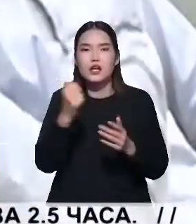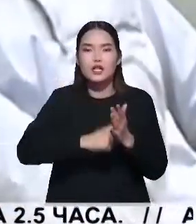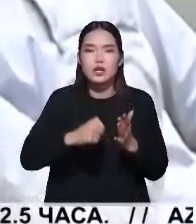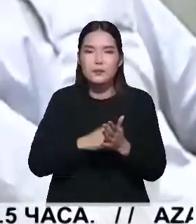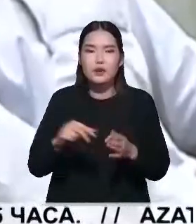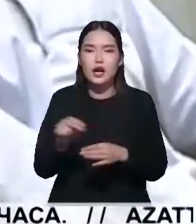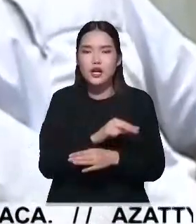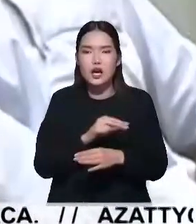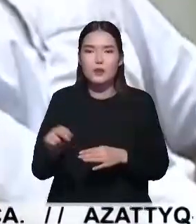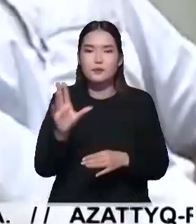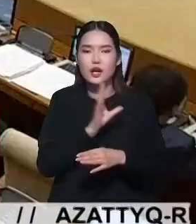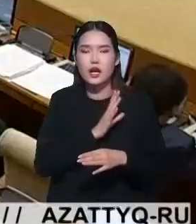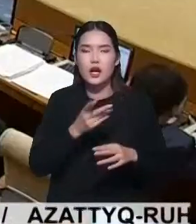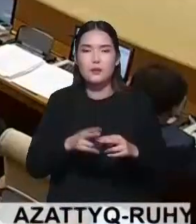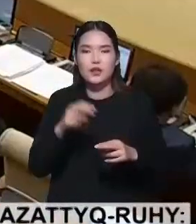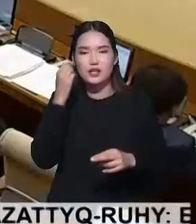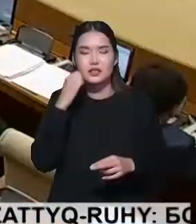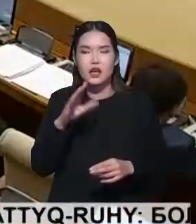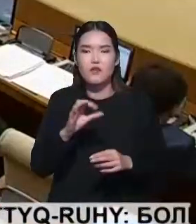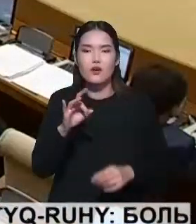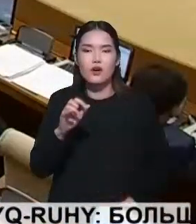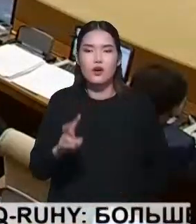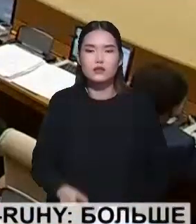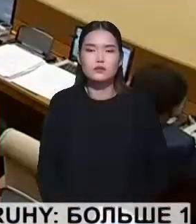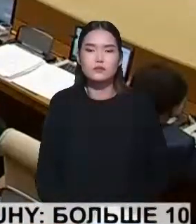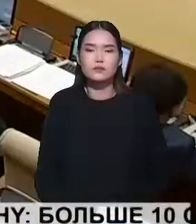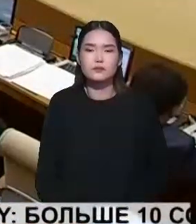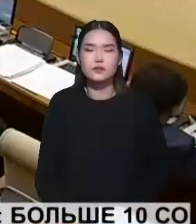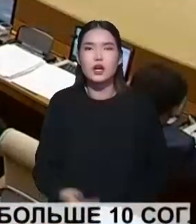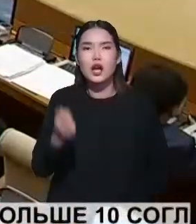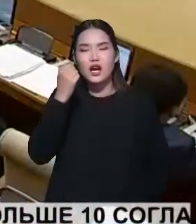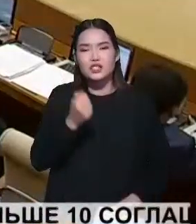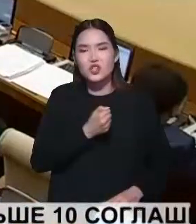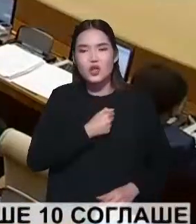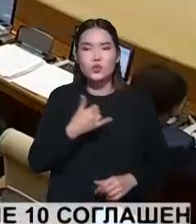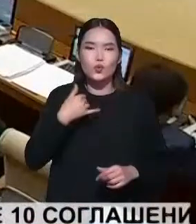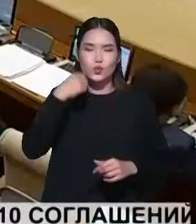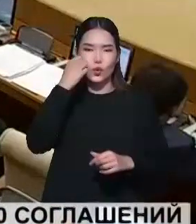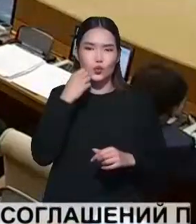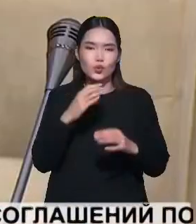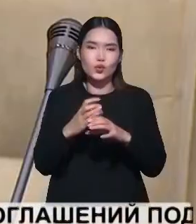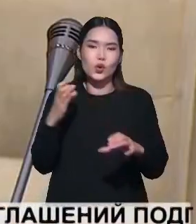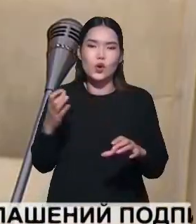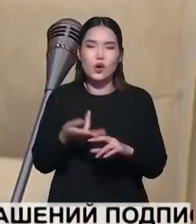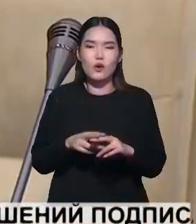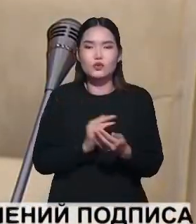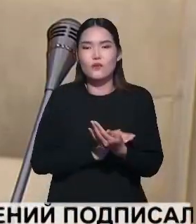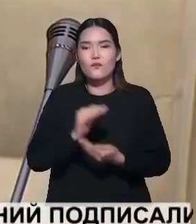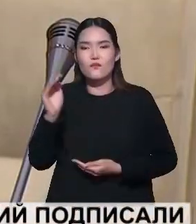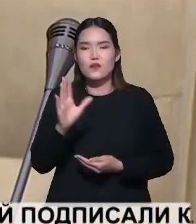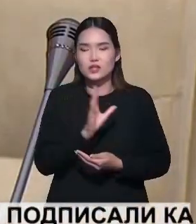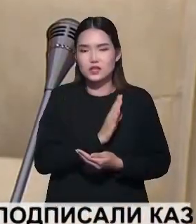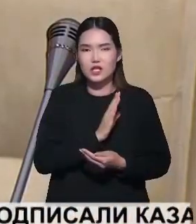работы, а вторая — нехватка вагонов. К сожалению, у нас износ магистральной железнодорожной сети очень высокая,